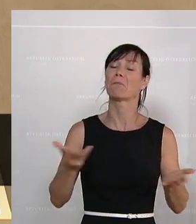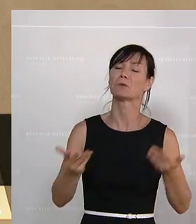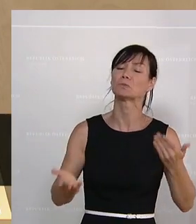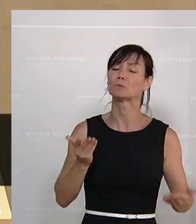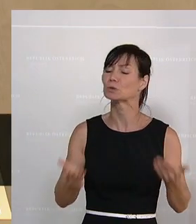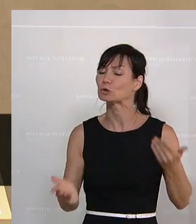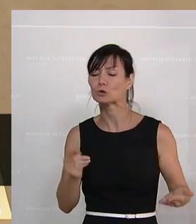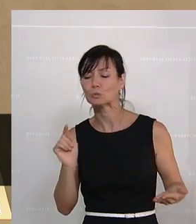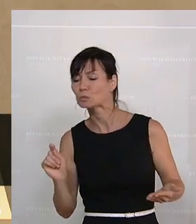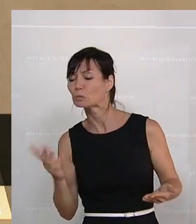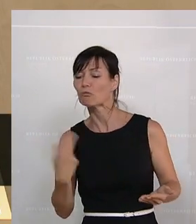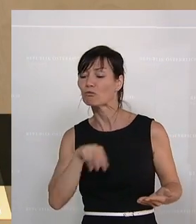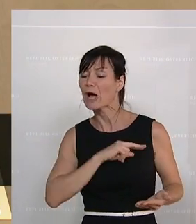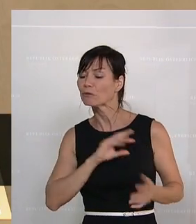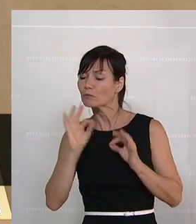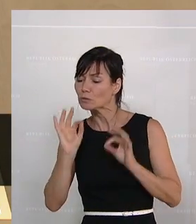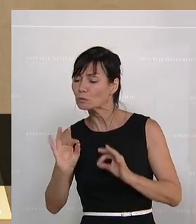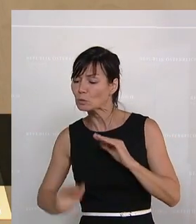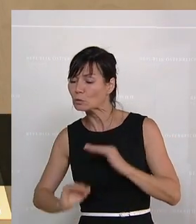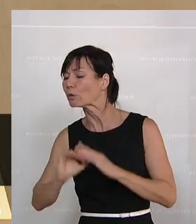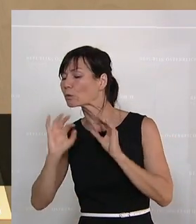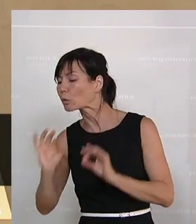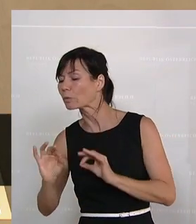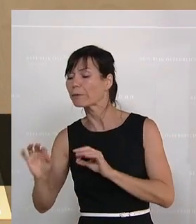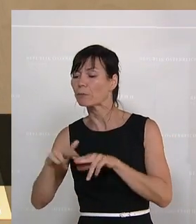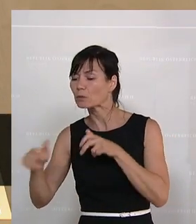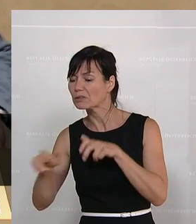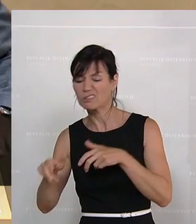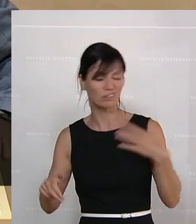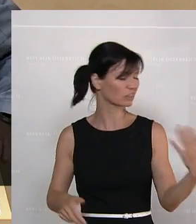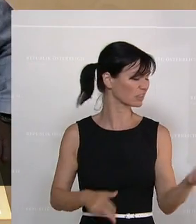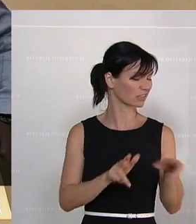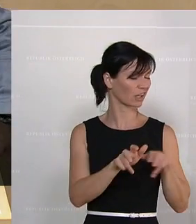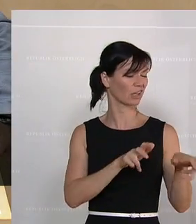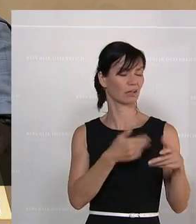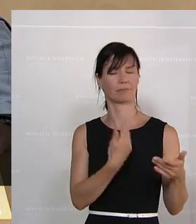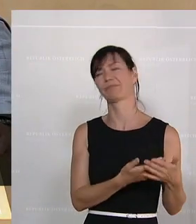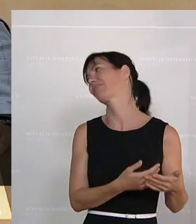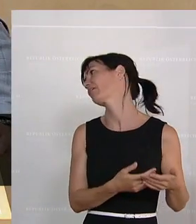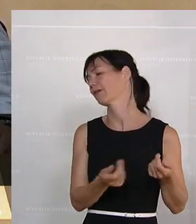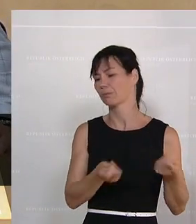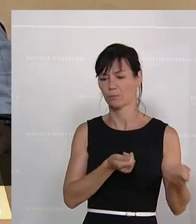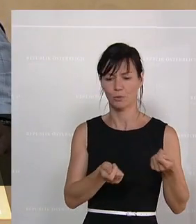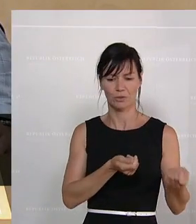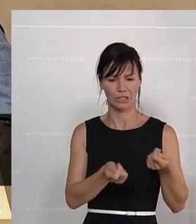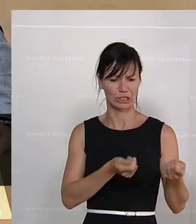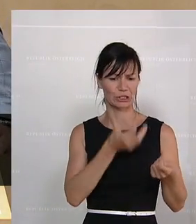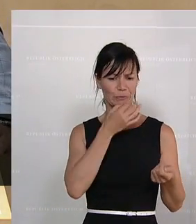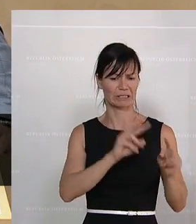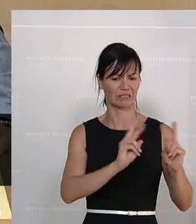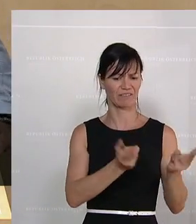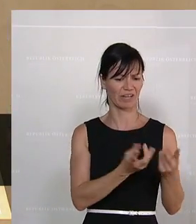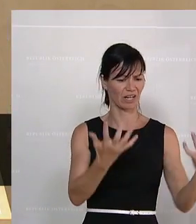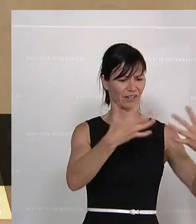einer verantwortungsvollen bundesregierung und dieser regierung aus den politisch besten welten hat man sie am anfang in